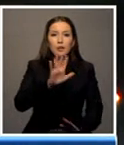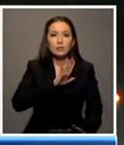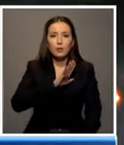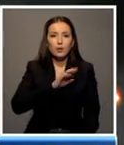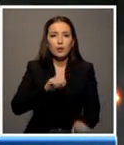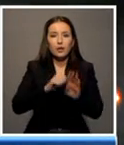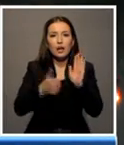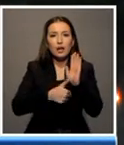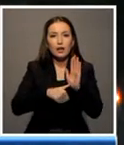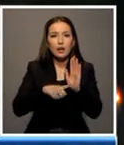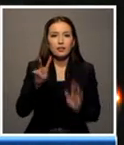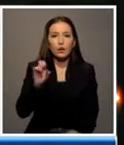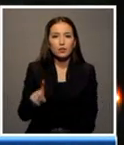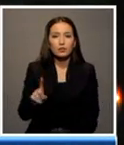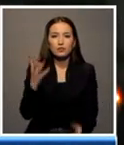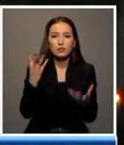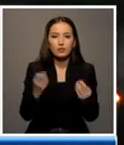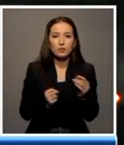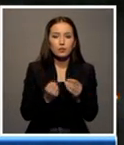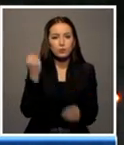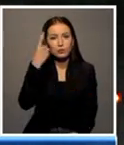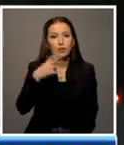70-ден аса әкімшілік құқық бұзушылық анықталды